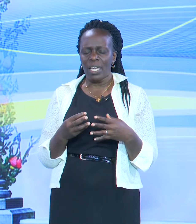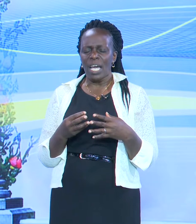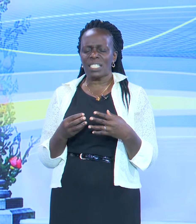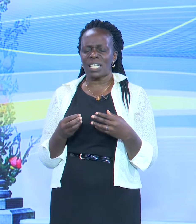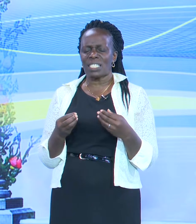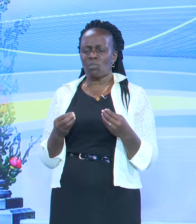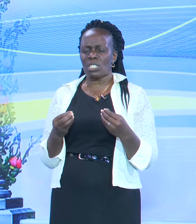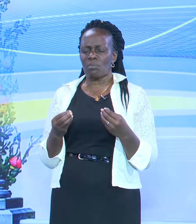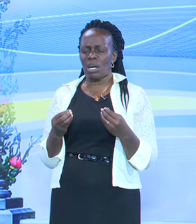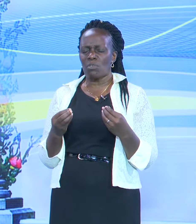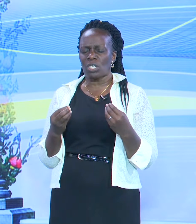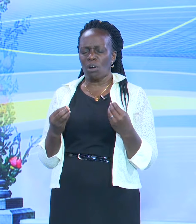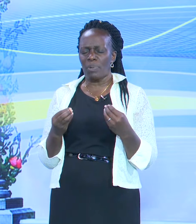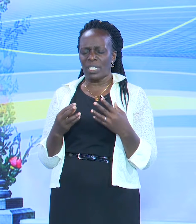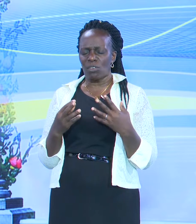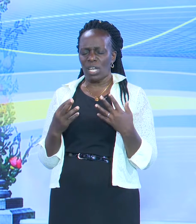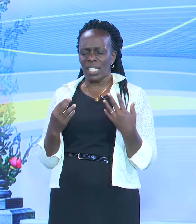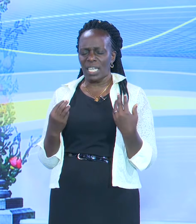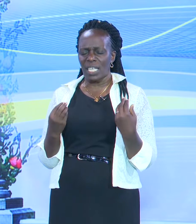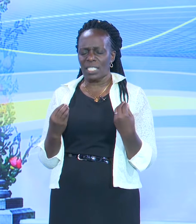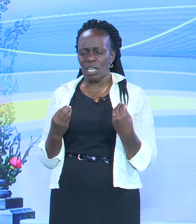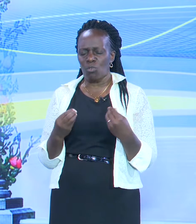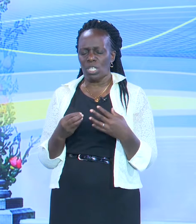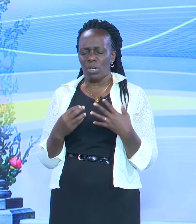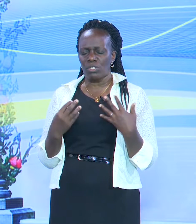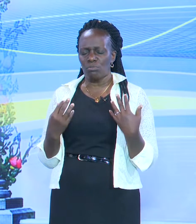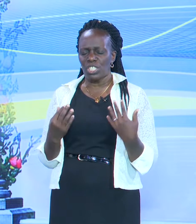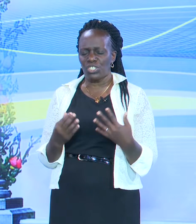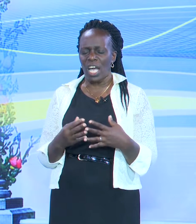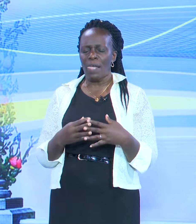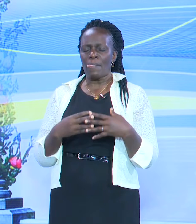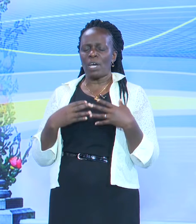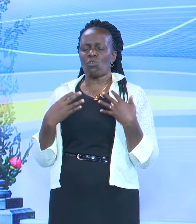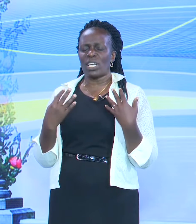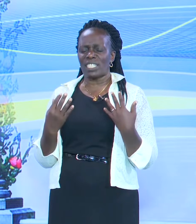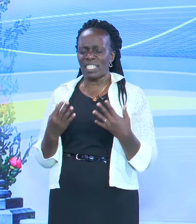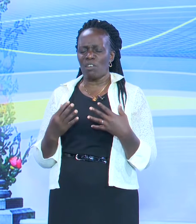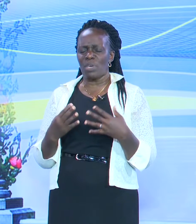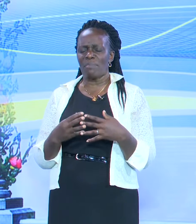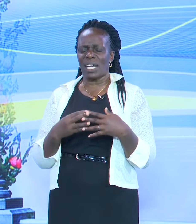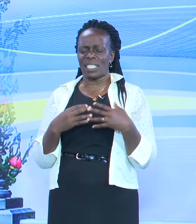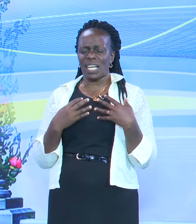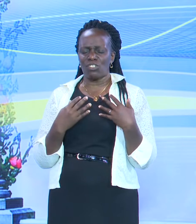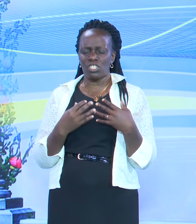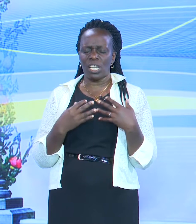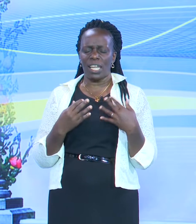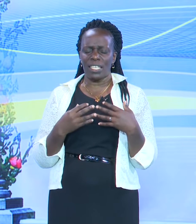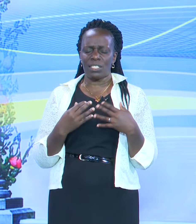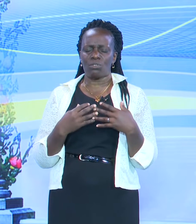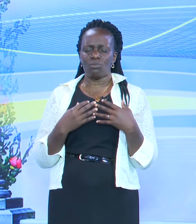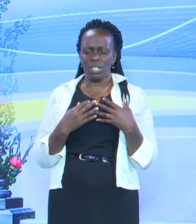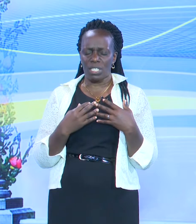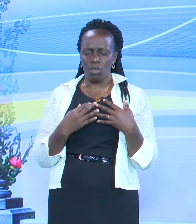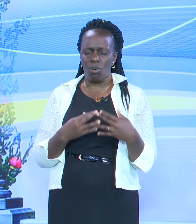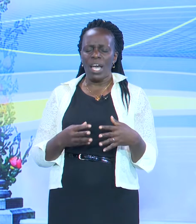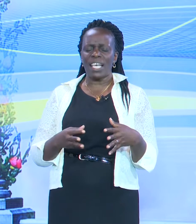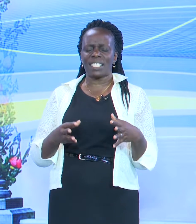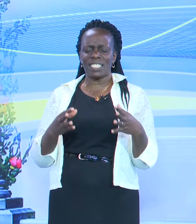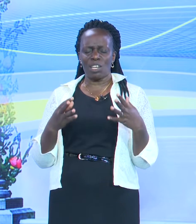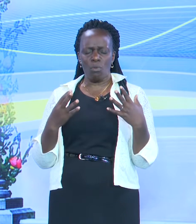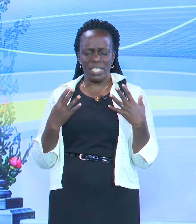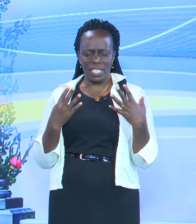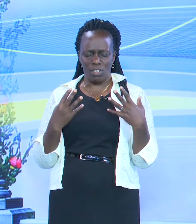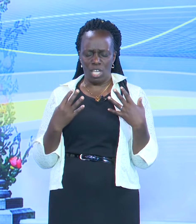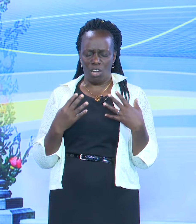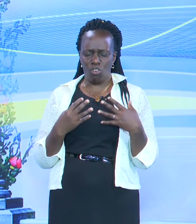uwabariki. Asante kwa sababu utawapa neno la kila siku, utawadumisha na kuwatenda mema katika jina la Yesu Kristo.